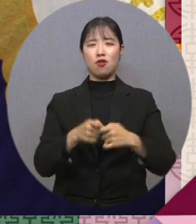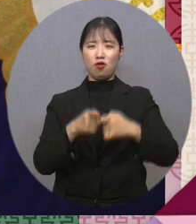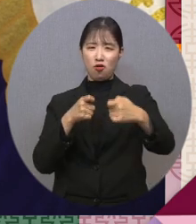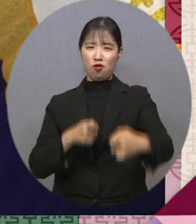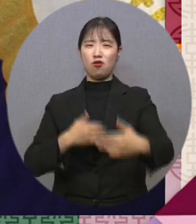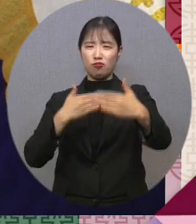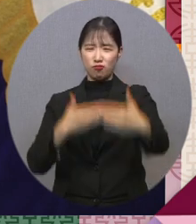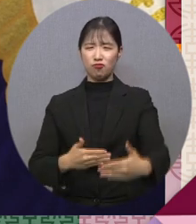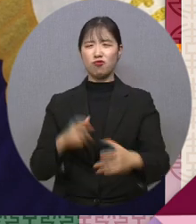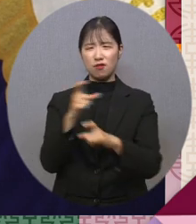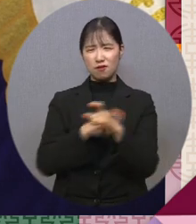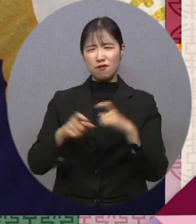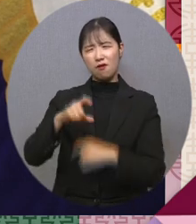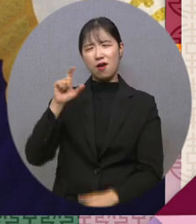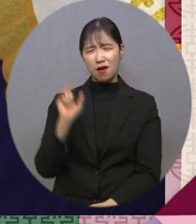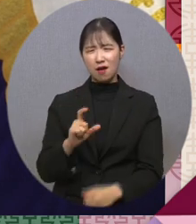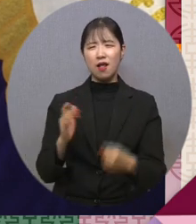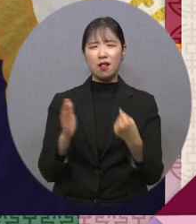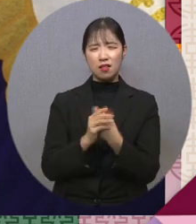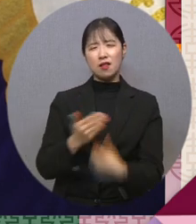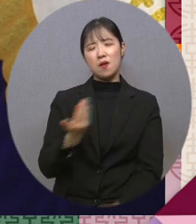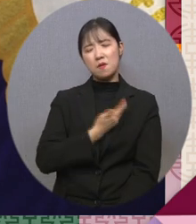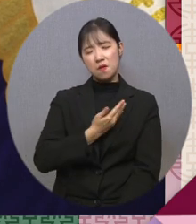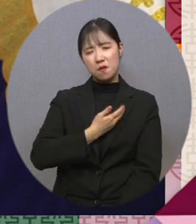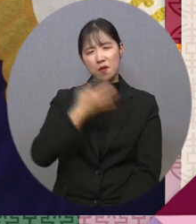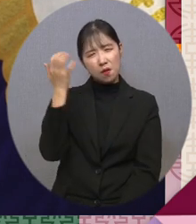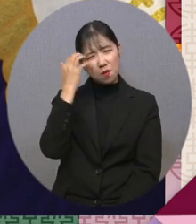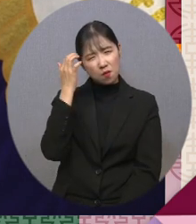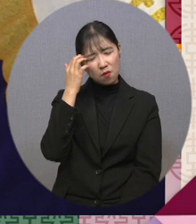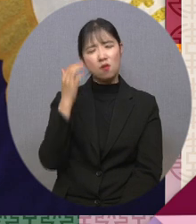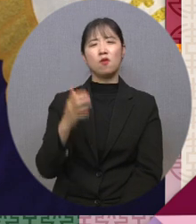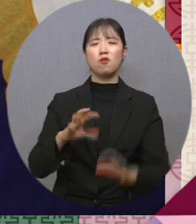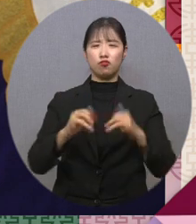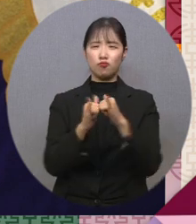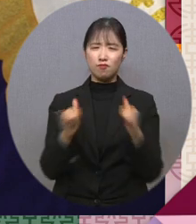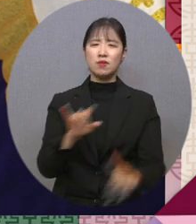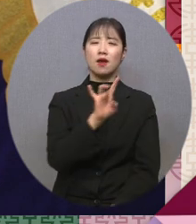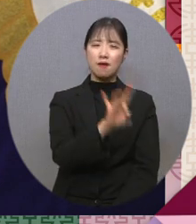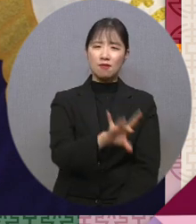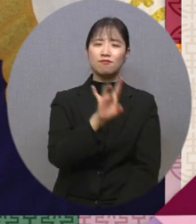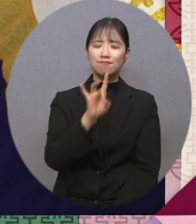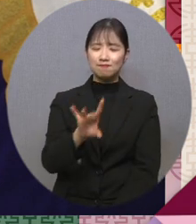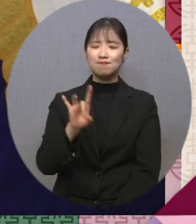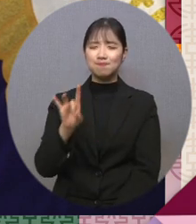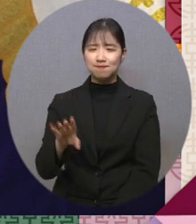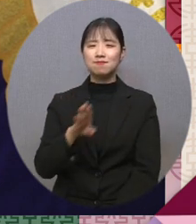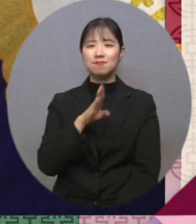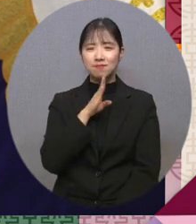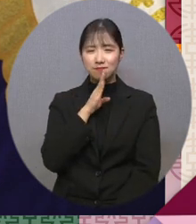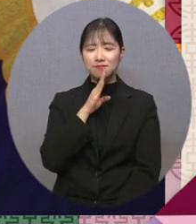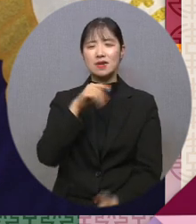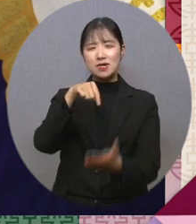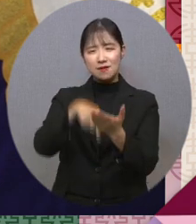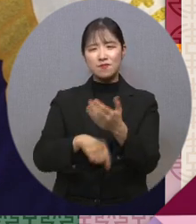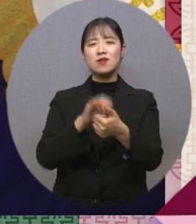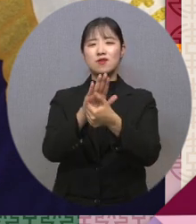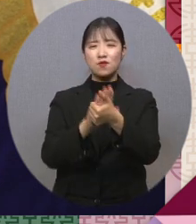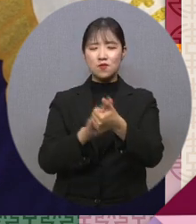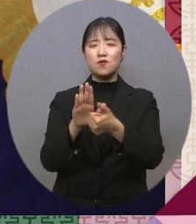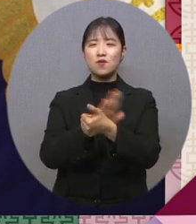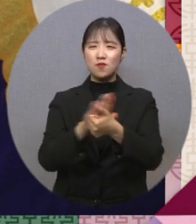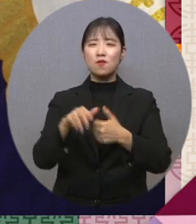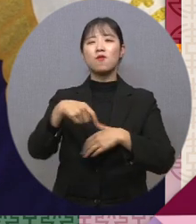강화로 고통의 시기를 감내하고 계신 국민 한 분 한 분께 깊은 위로의